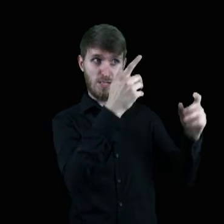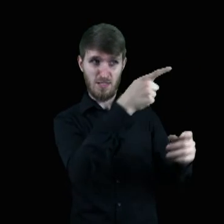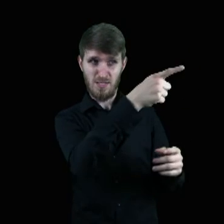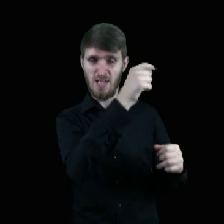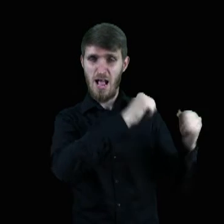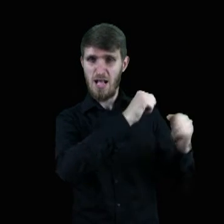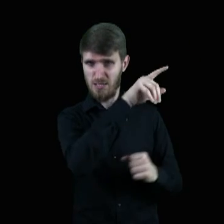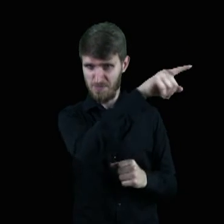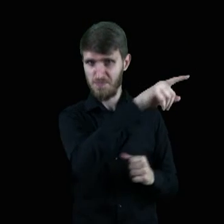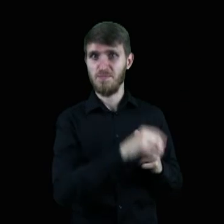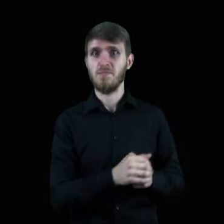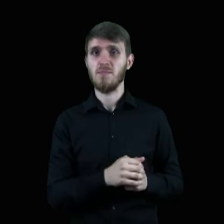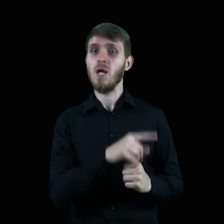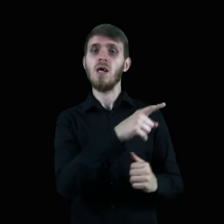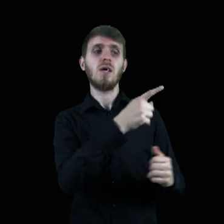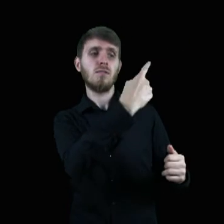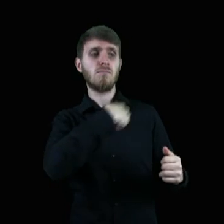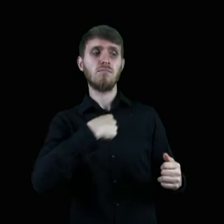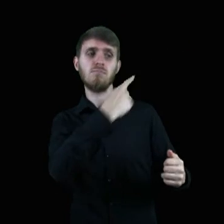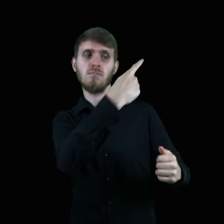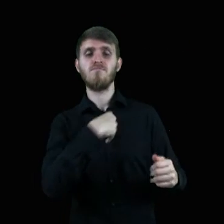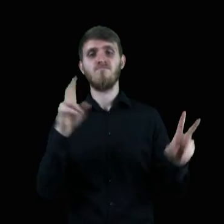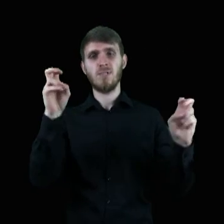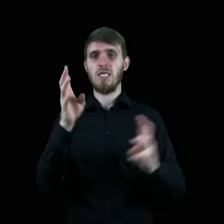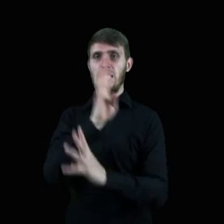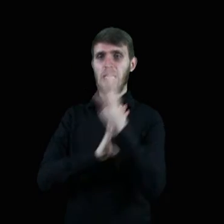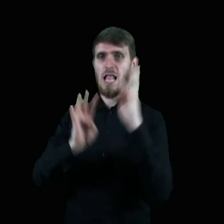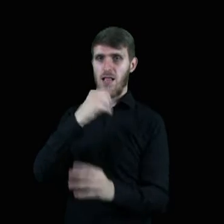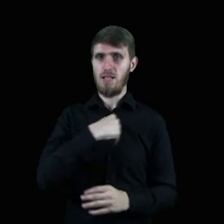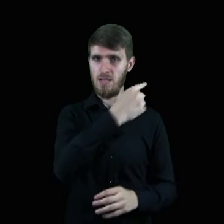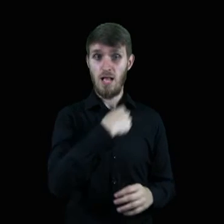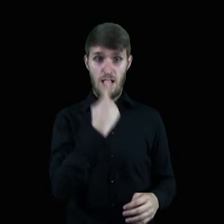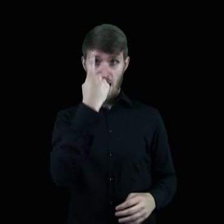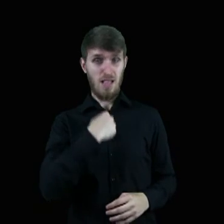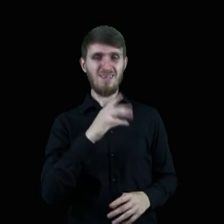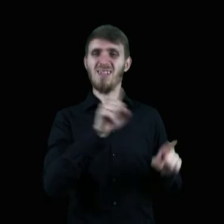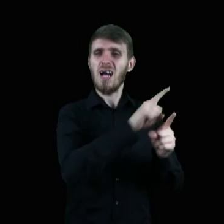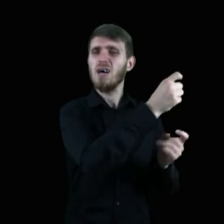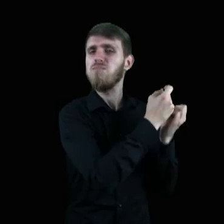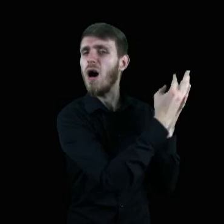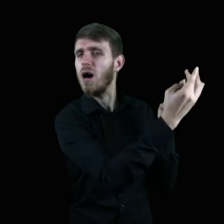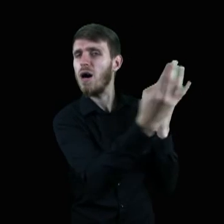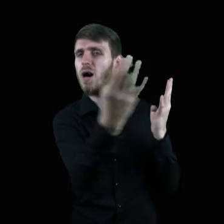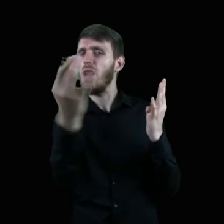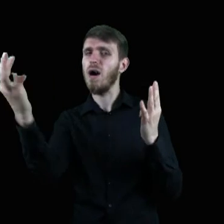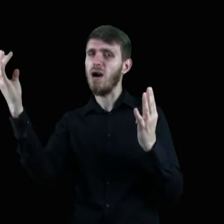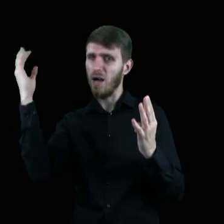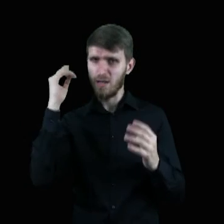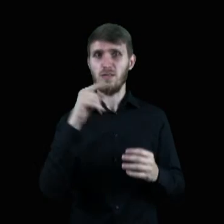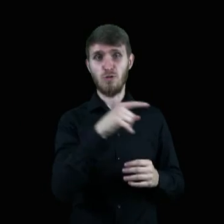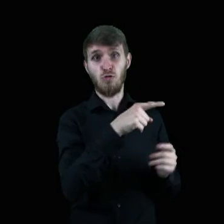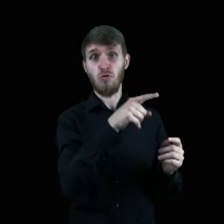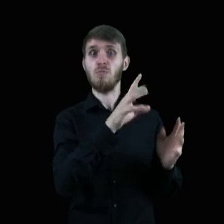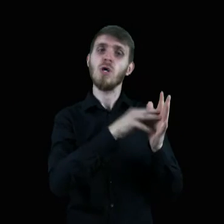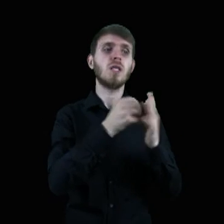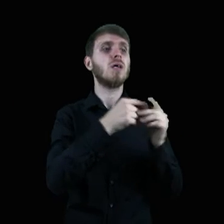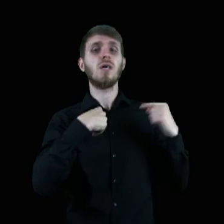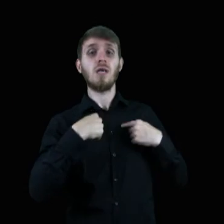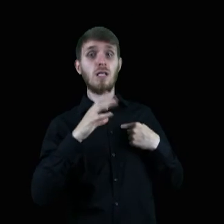dom maklerski, oprócz nas jako klientów, ma też wiele innych osób. I załóżmy, że te osoby